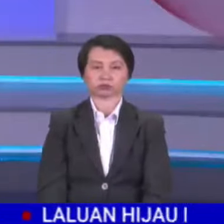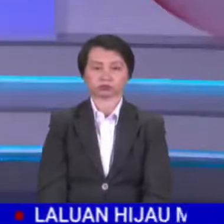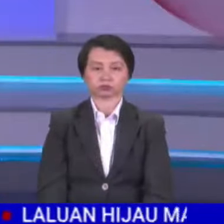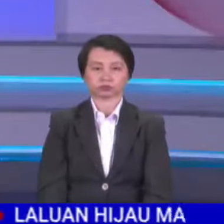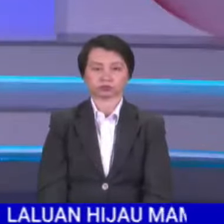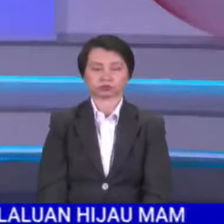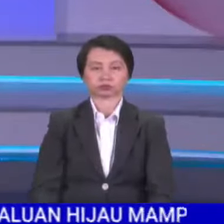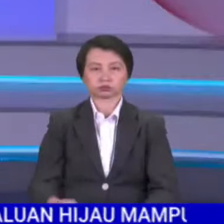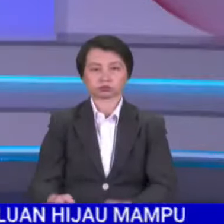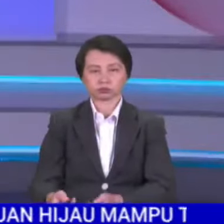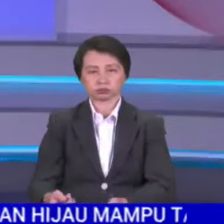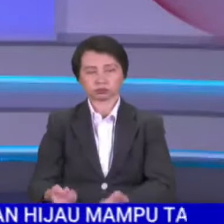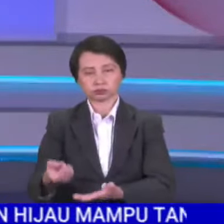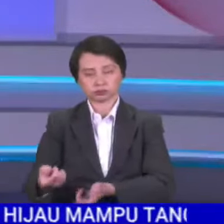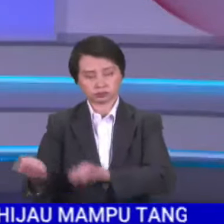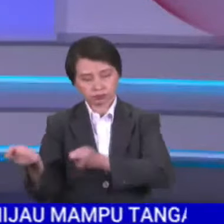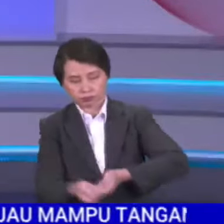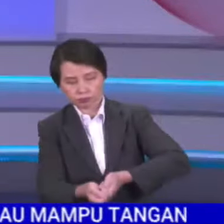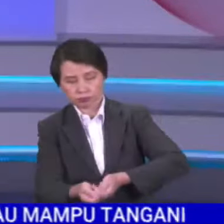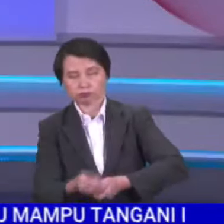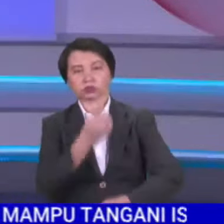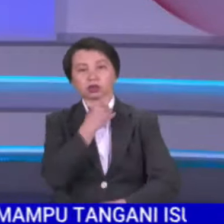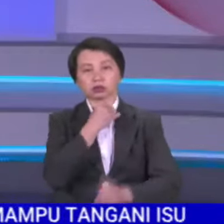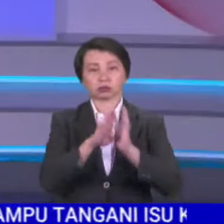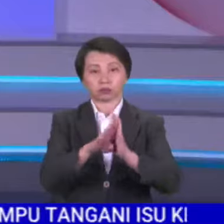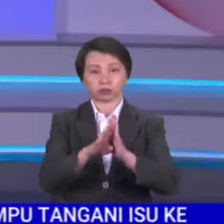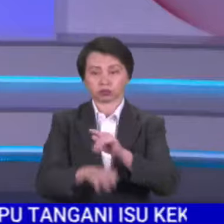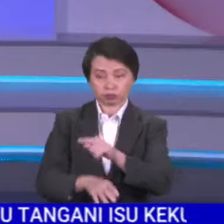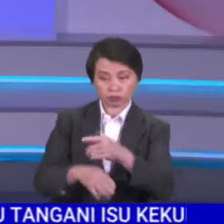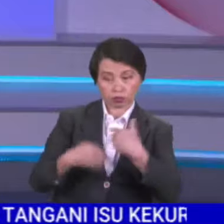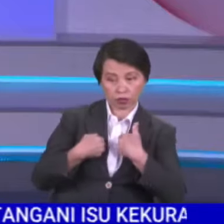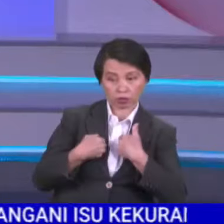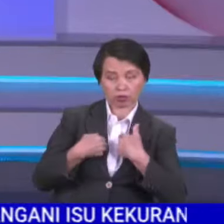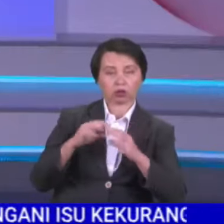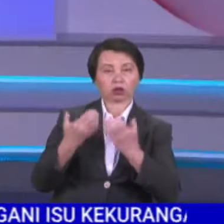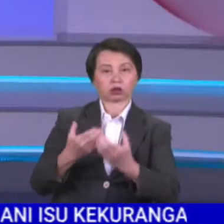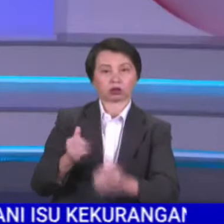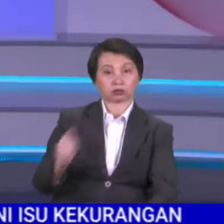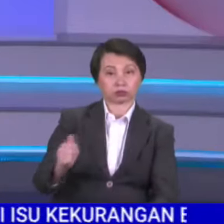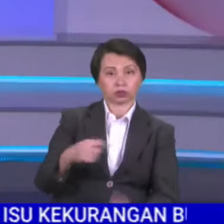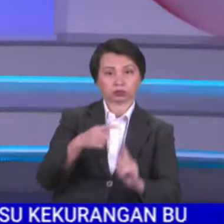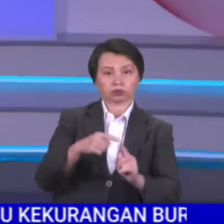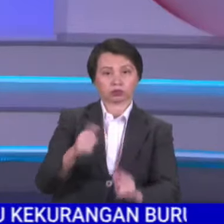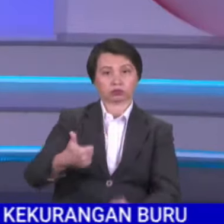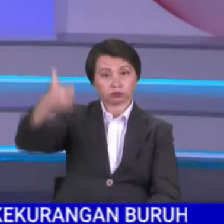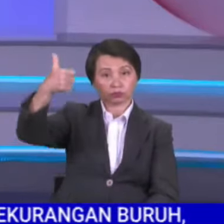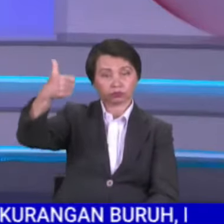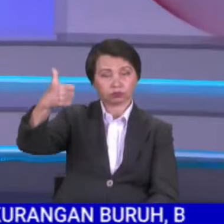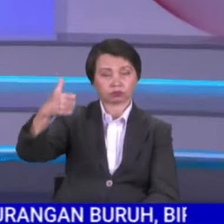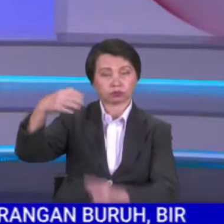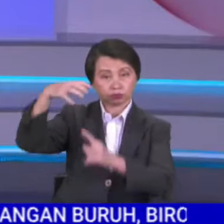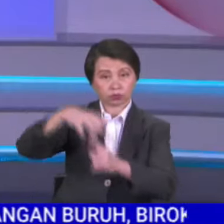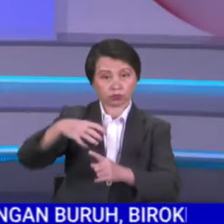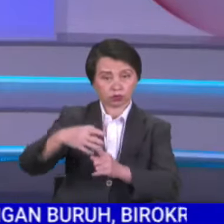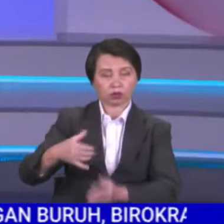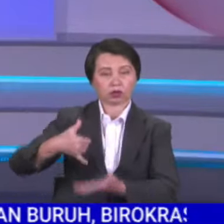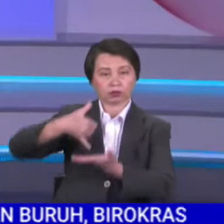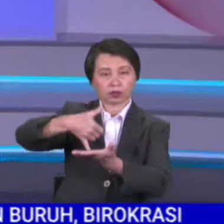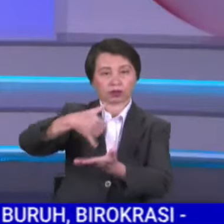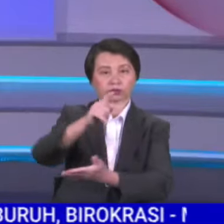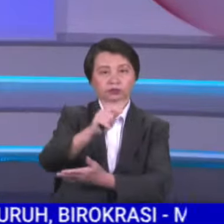Baik, ini perkembangan hoki. Perak membuktikan mereka berada dalam kelas tersendiri apabila muncul juara kejohanan Piala Tun